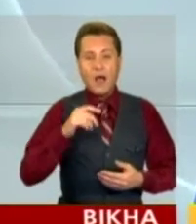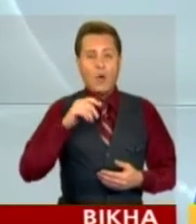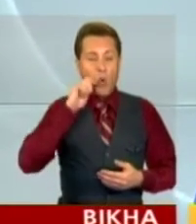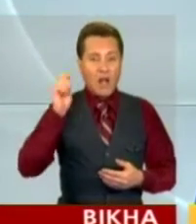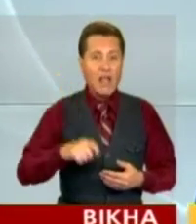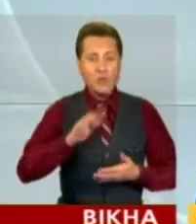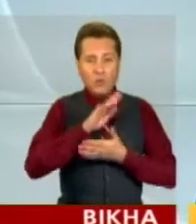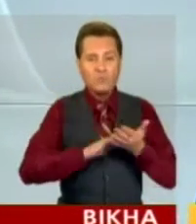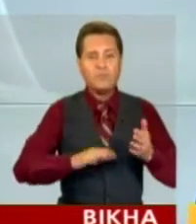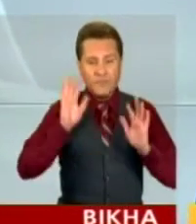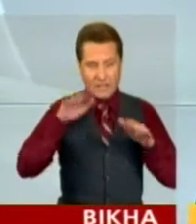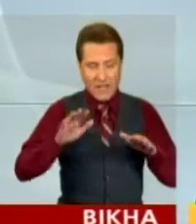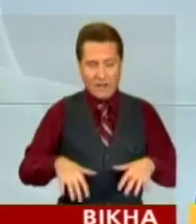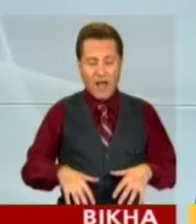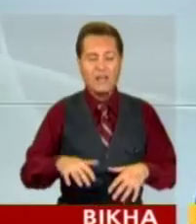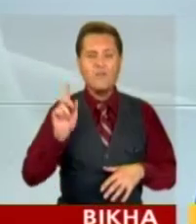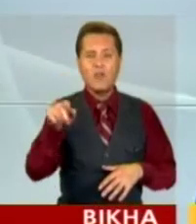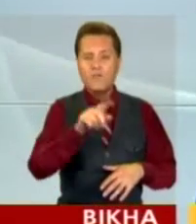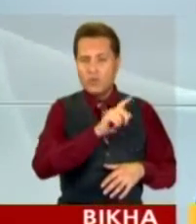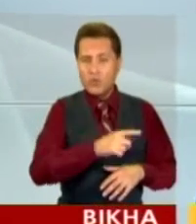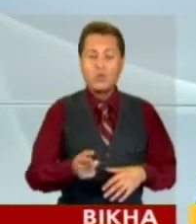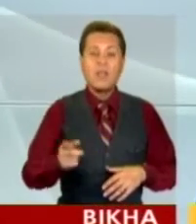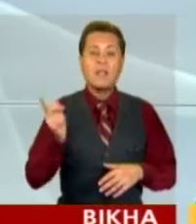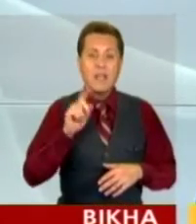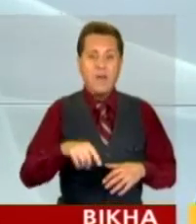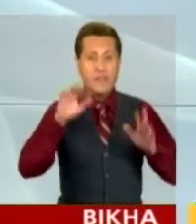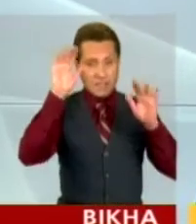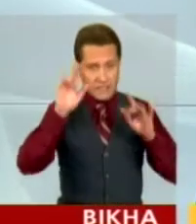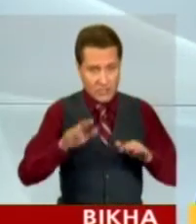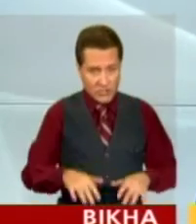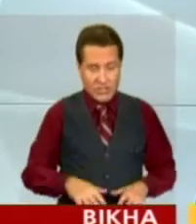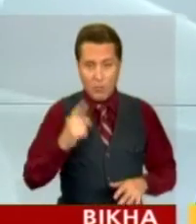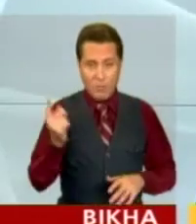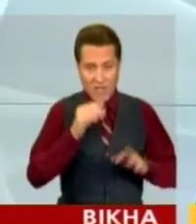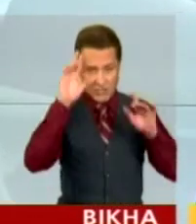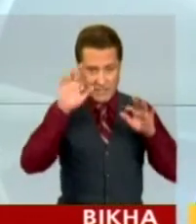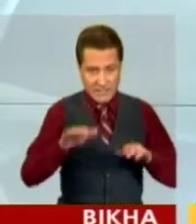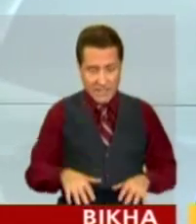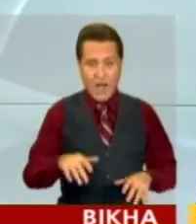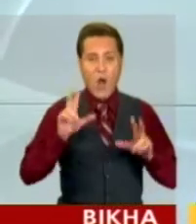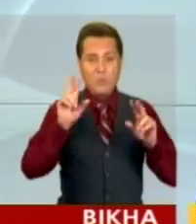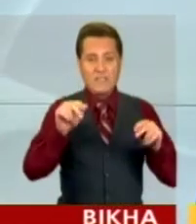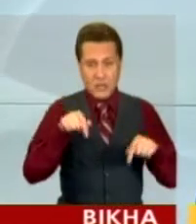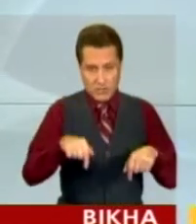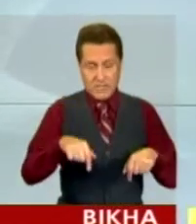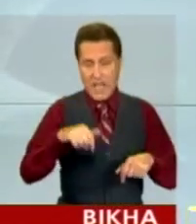Україну заливатиме іще, дощитиме всюди, ба більше навіть сніжитиме. Перший сніг обіцяють уже цієї ночі у Карпатах.